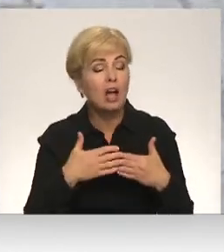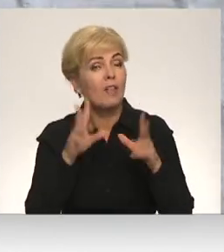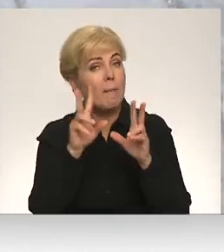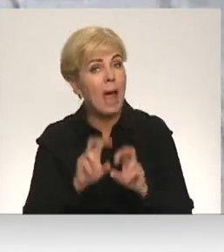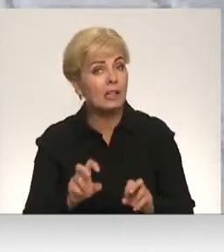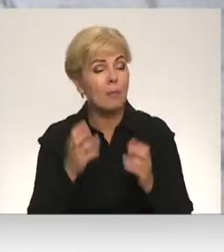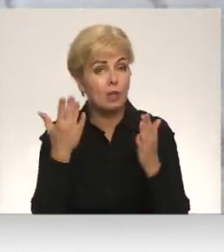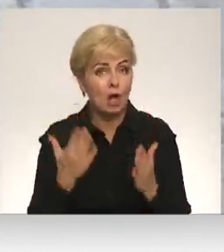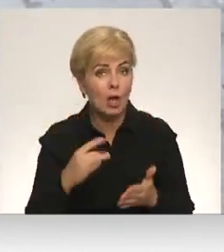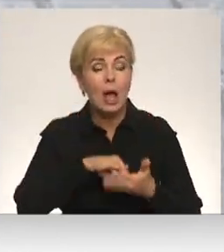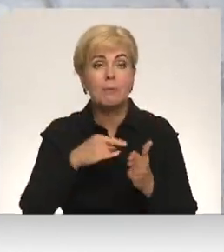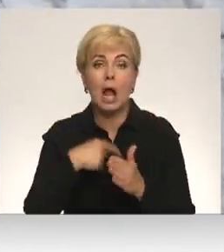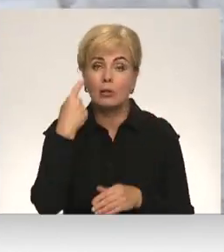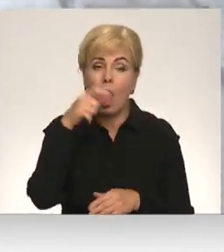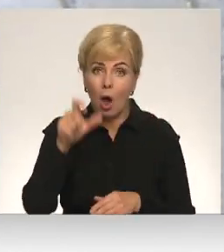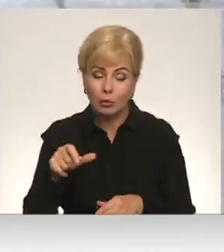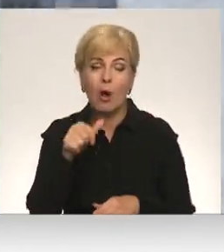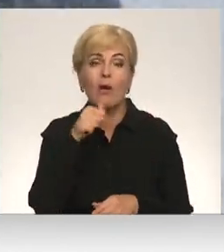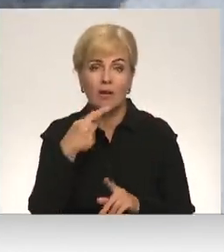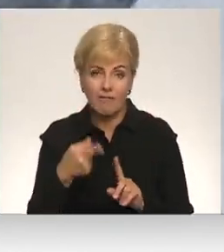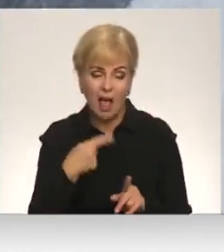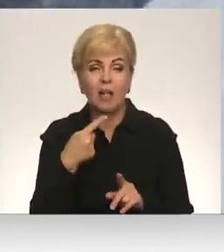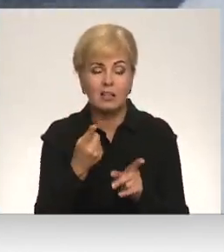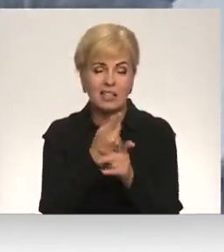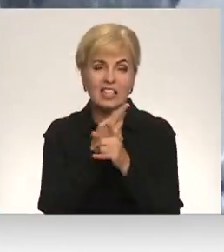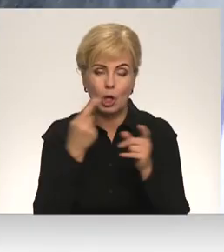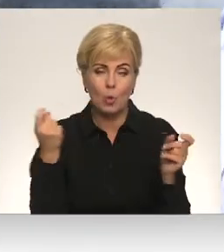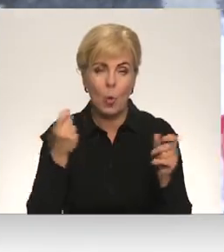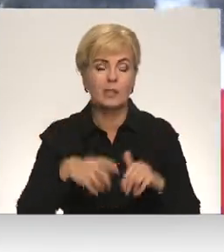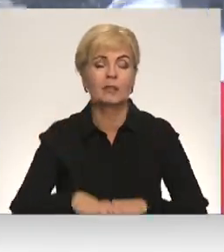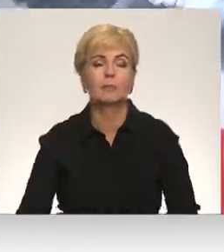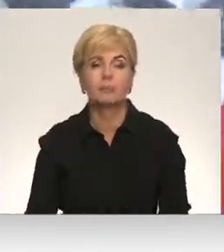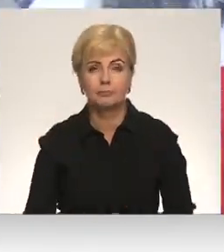pētījuma rezultātiem projekta autori vēl ziņos. Santa Adamsone, Evats Moskovskis, RTV.